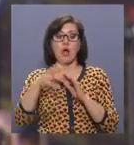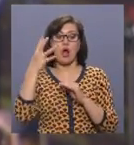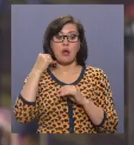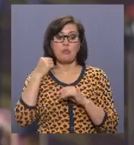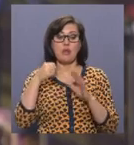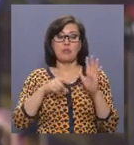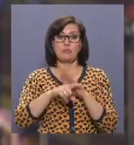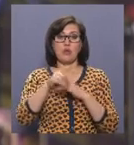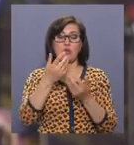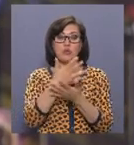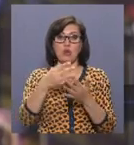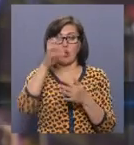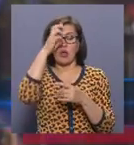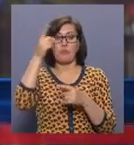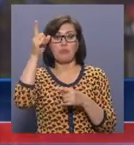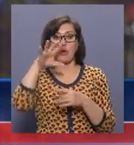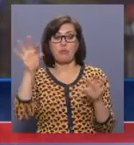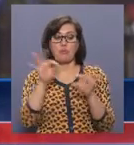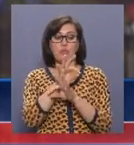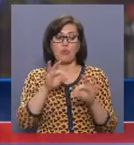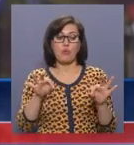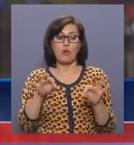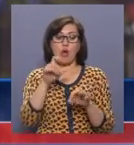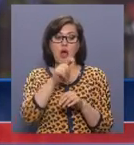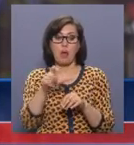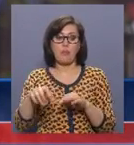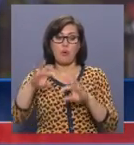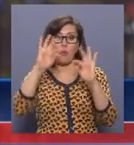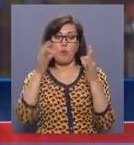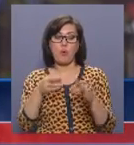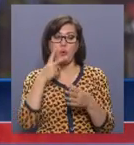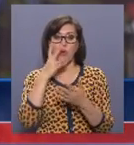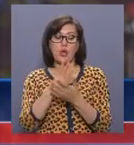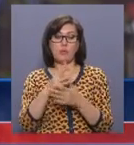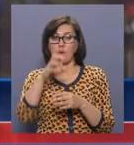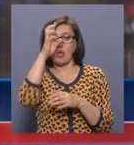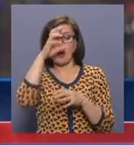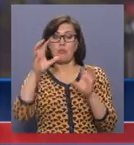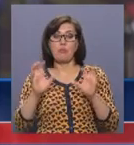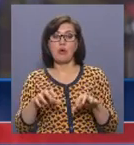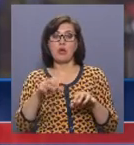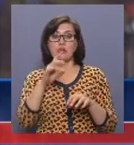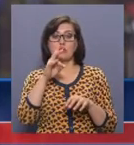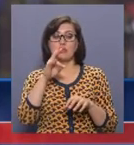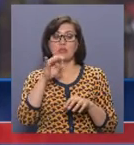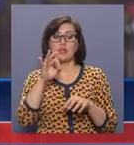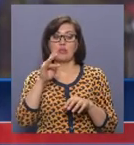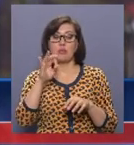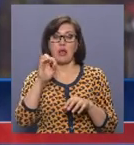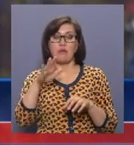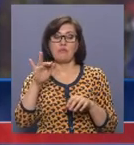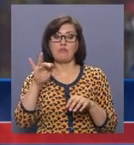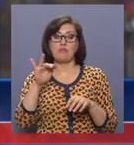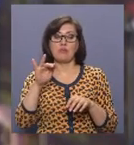төрінде түрлі елдің танымал музыканттары өнер көрсетті. Елбасымыз Нұрсұлтан